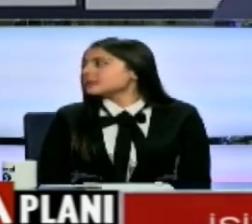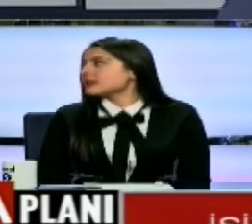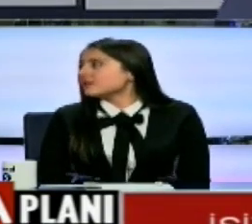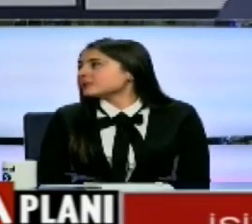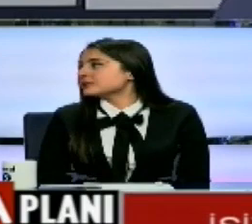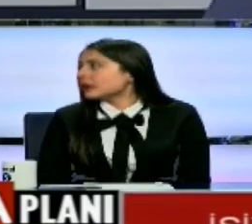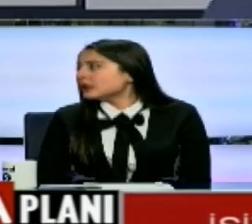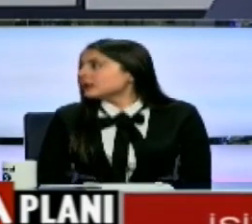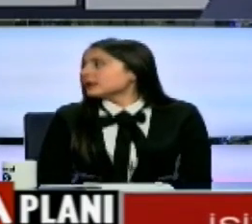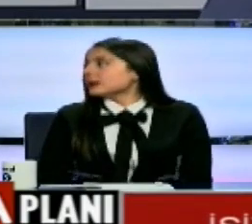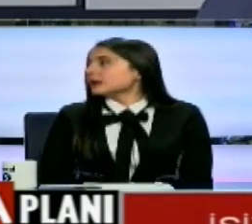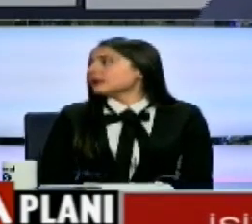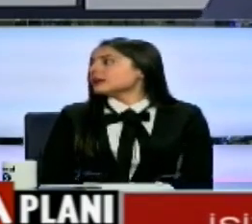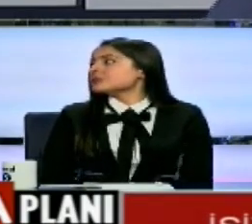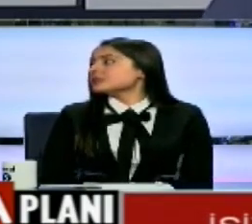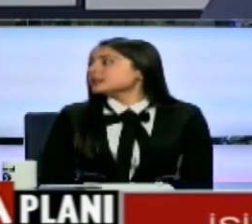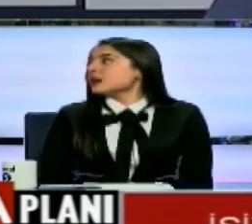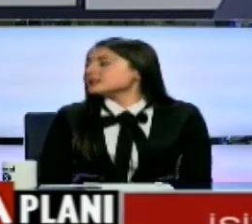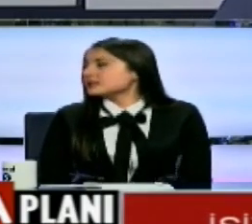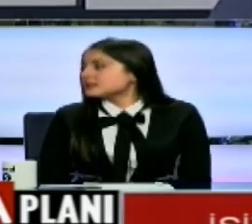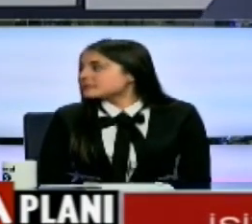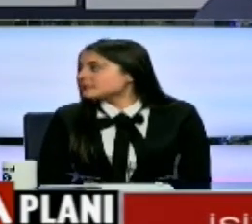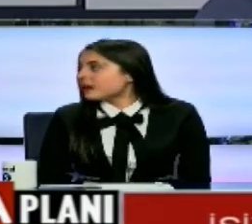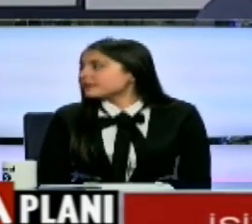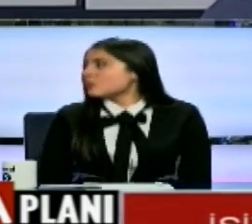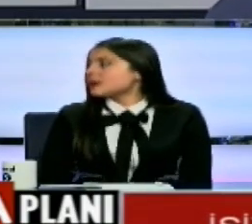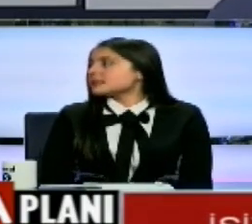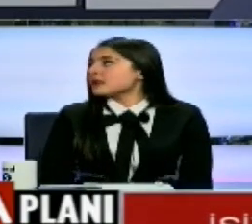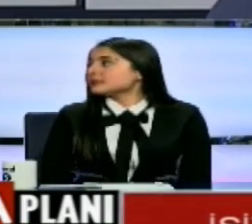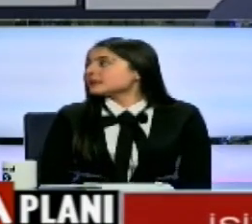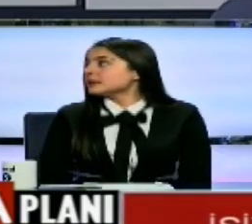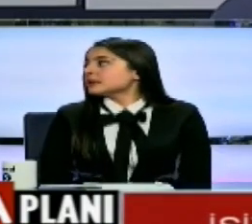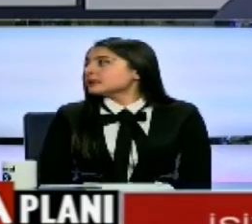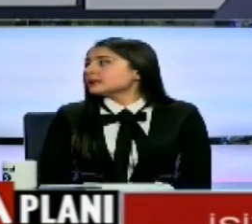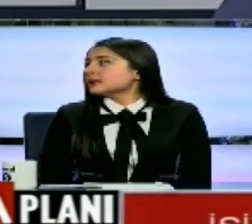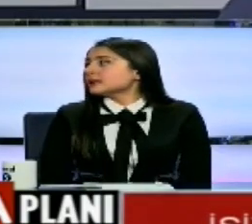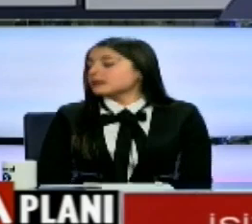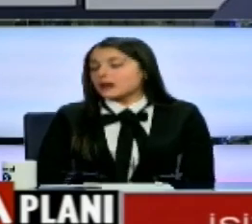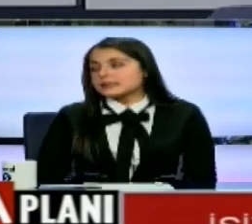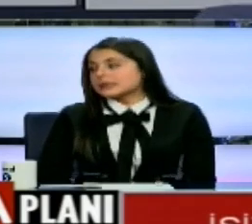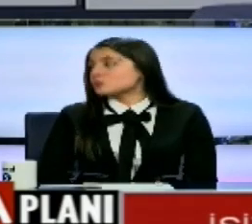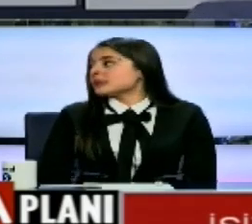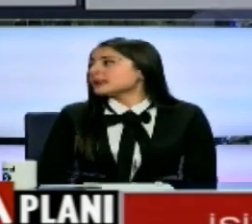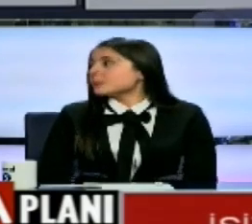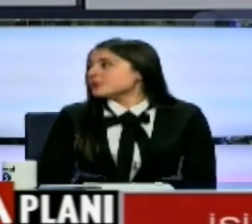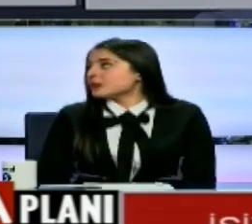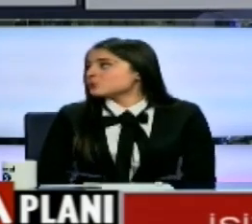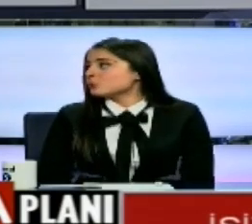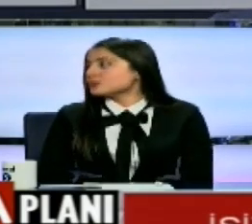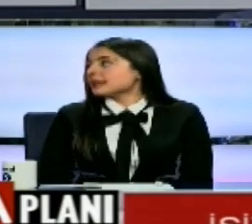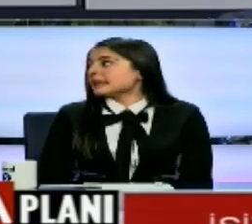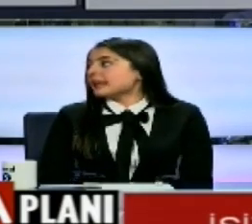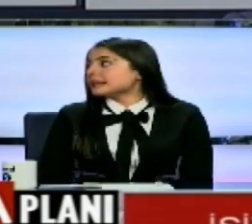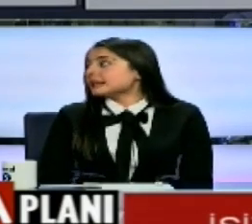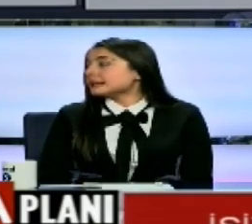Oran taraflarında ciddi arsalarımız var ve bu arsalarda arsaların üzerine yapılacak çok